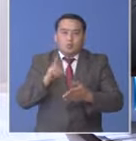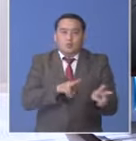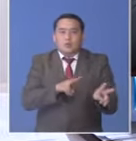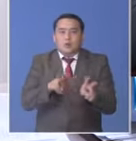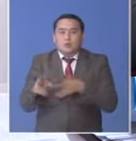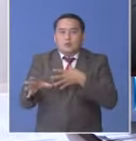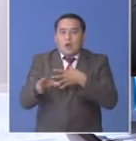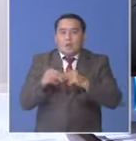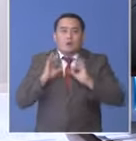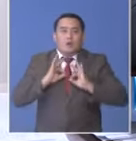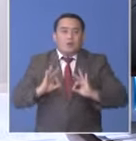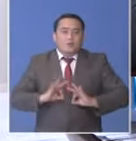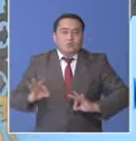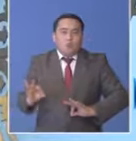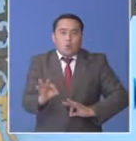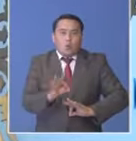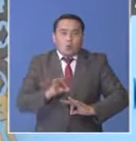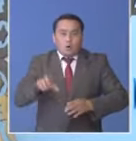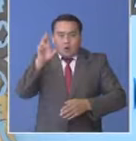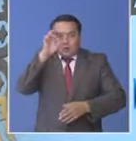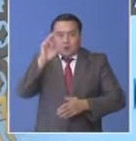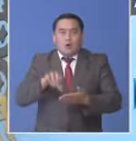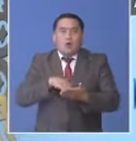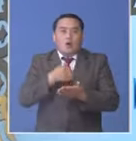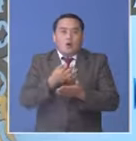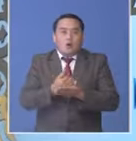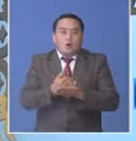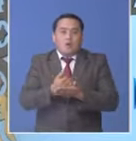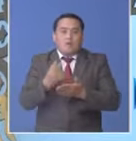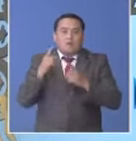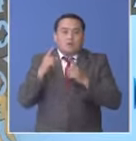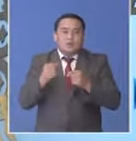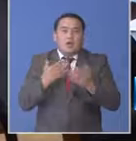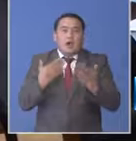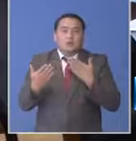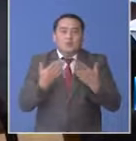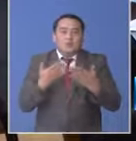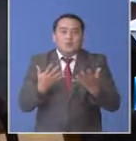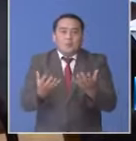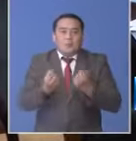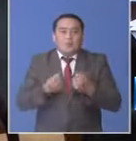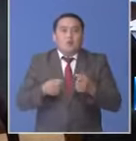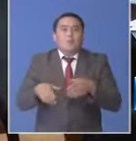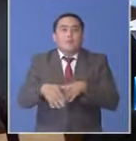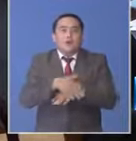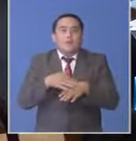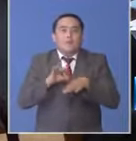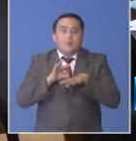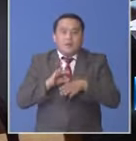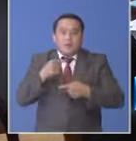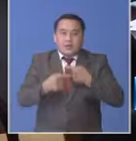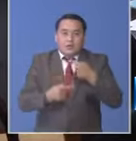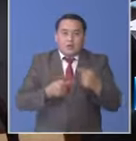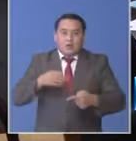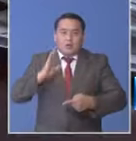контроль совместно с прокурором области. В госорганах отметили, подобные выездные общественные приемы граждан намерены проводить